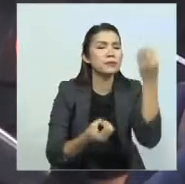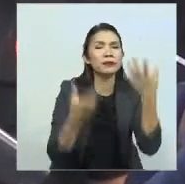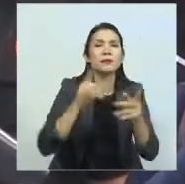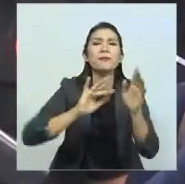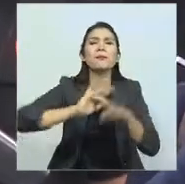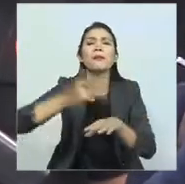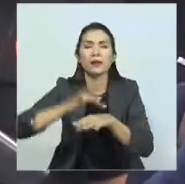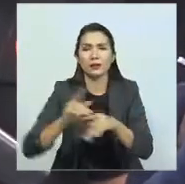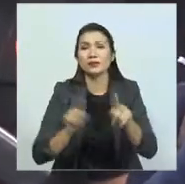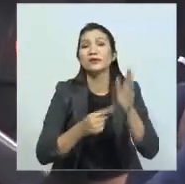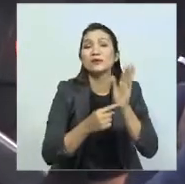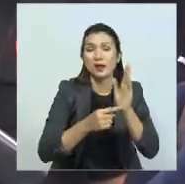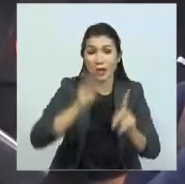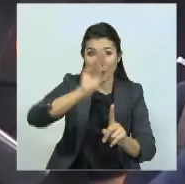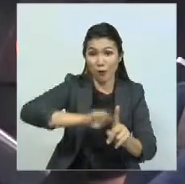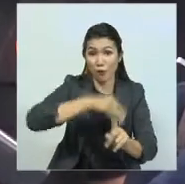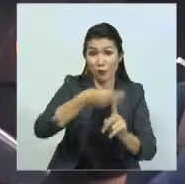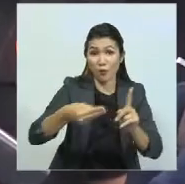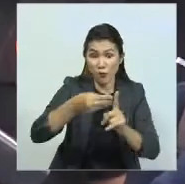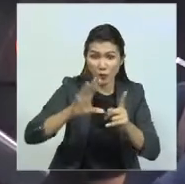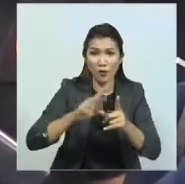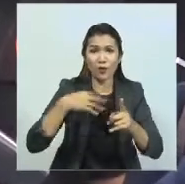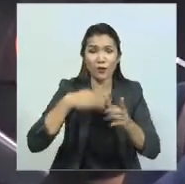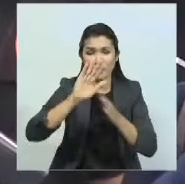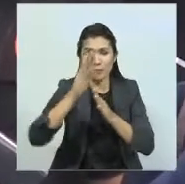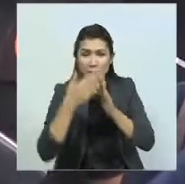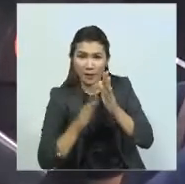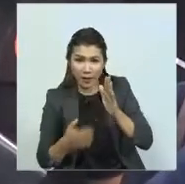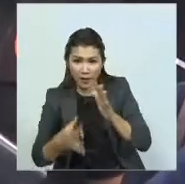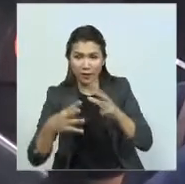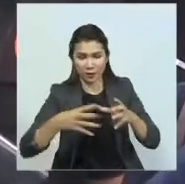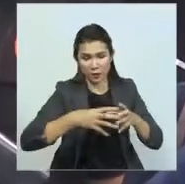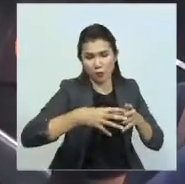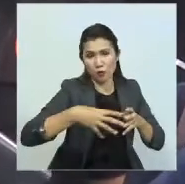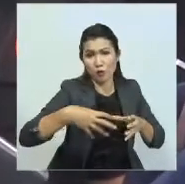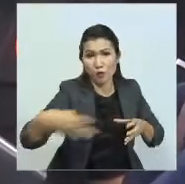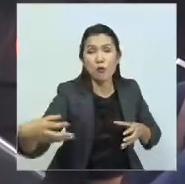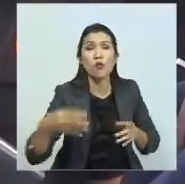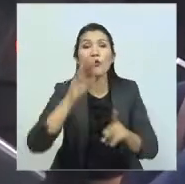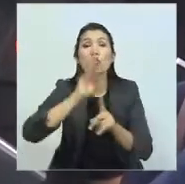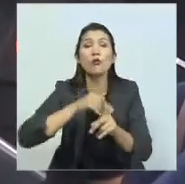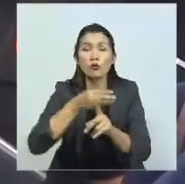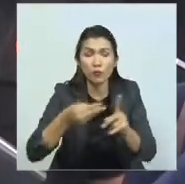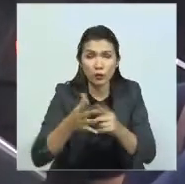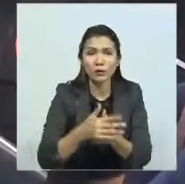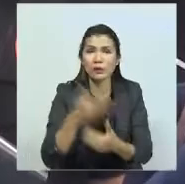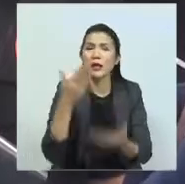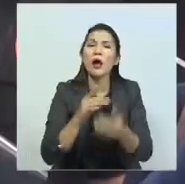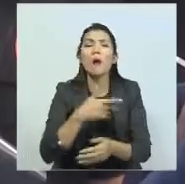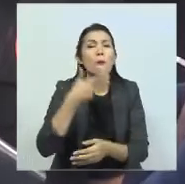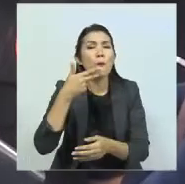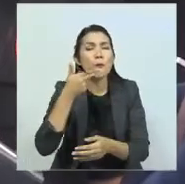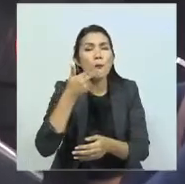างเช่นใบตองกล้วยต้นกล้วยนะใบตองหรือขนมปัง